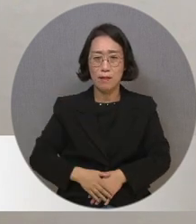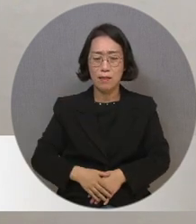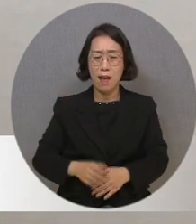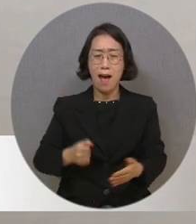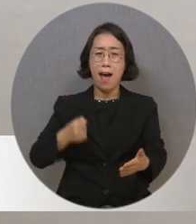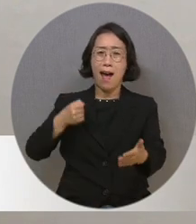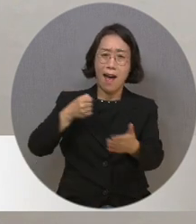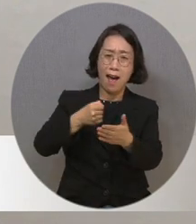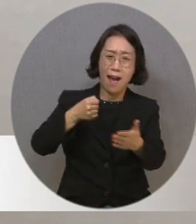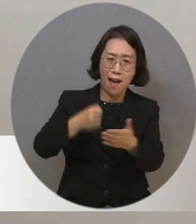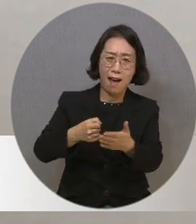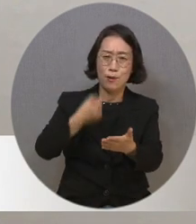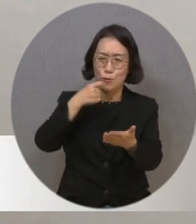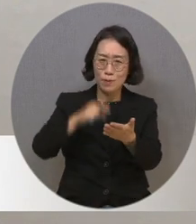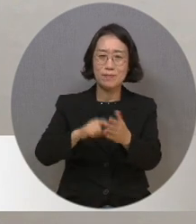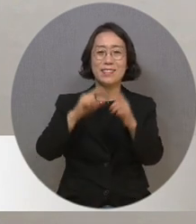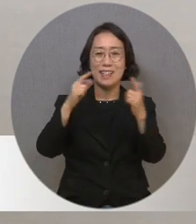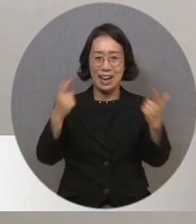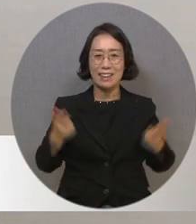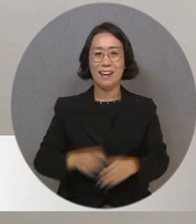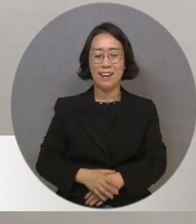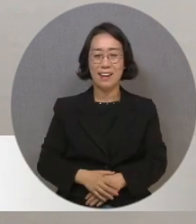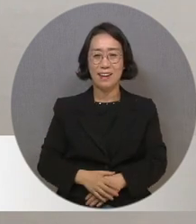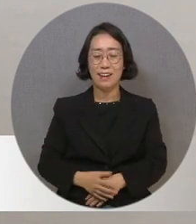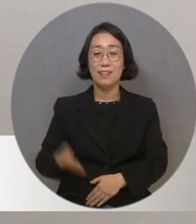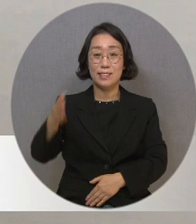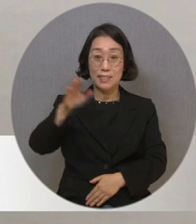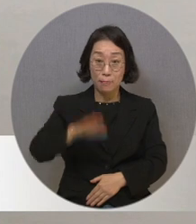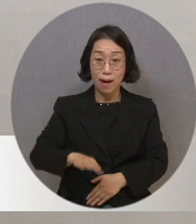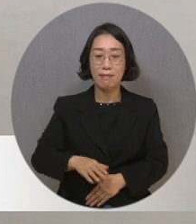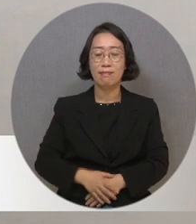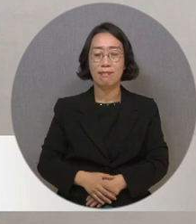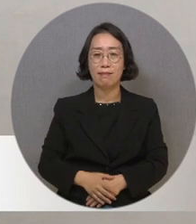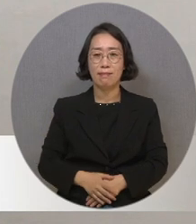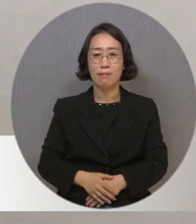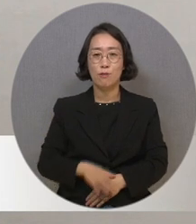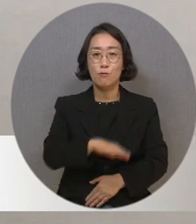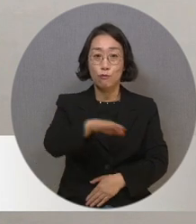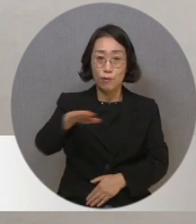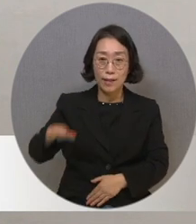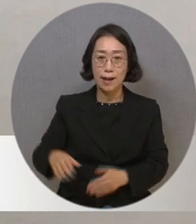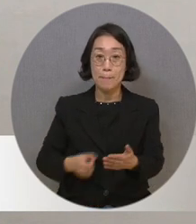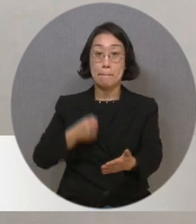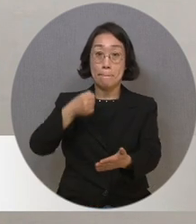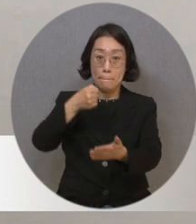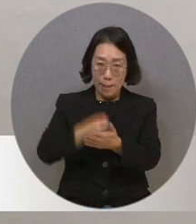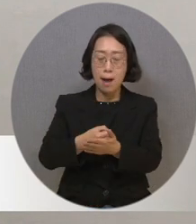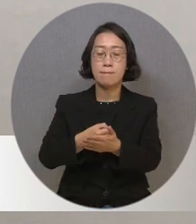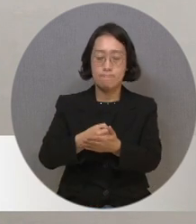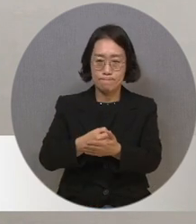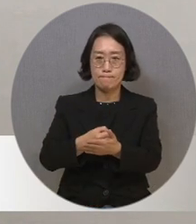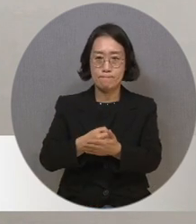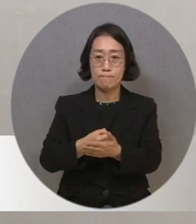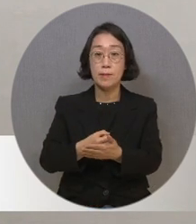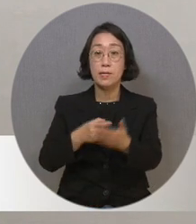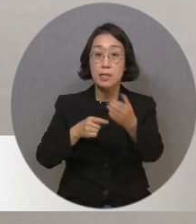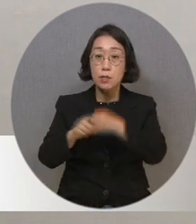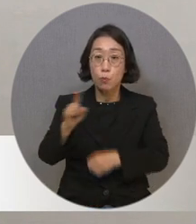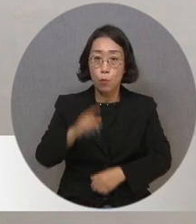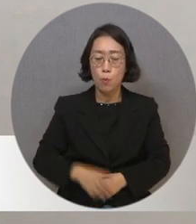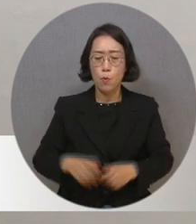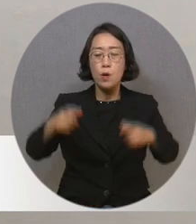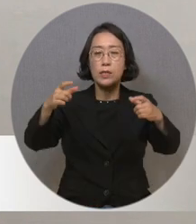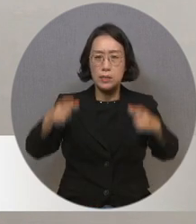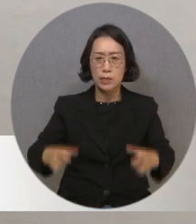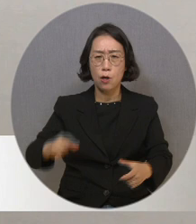결정할 때까지는 어려움이 많았습니다. 그럼에도 불구하고 저희가 이런 결정을 할 수밖에 없었던 것은 또